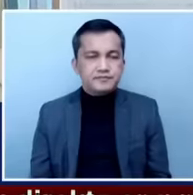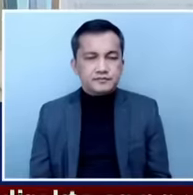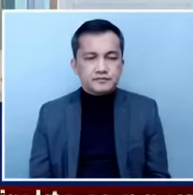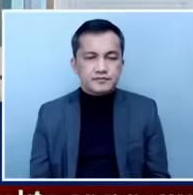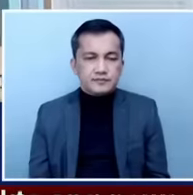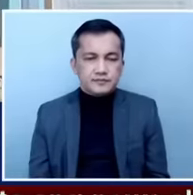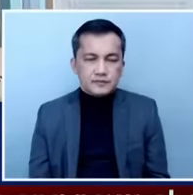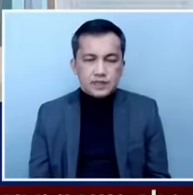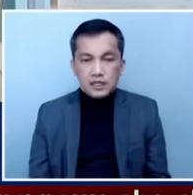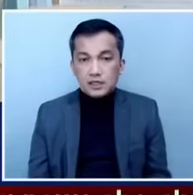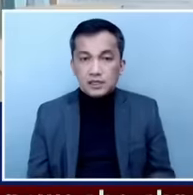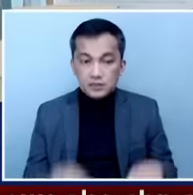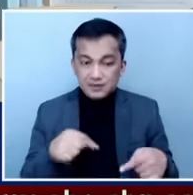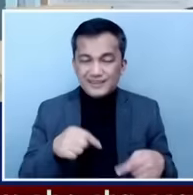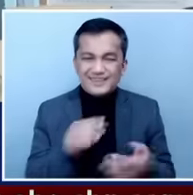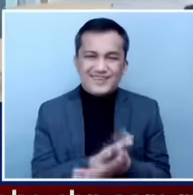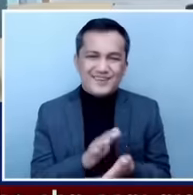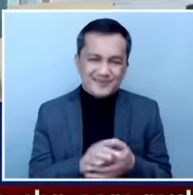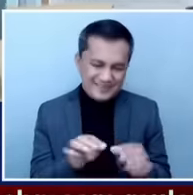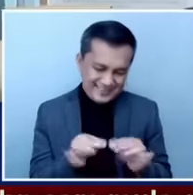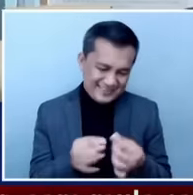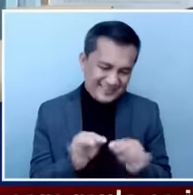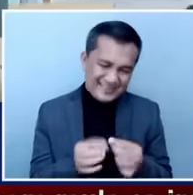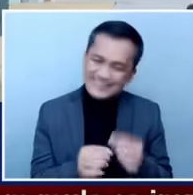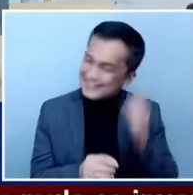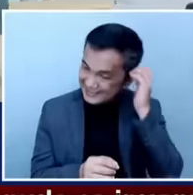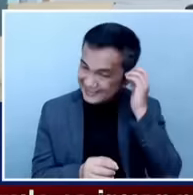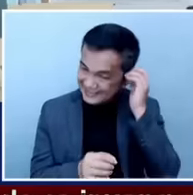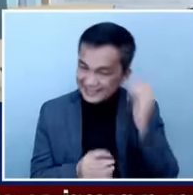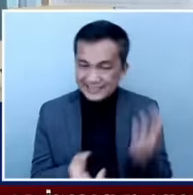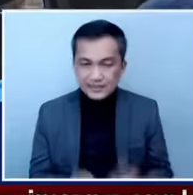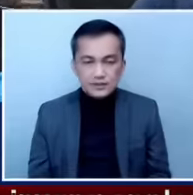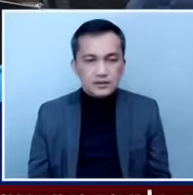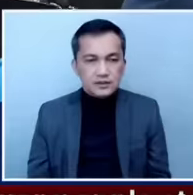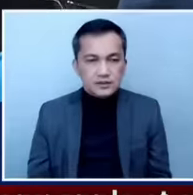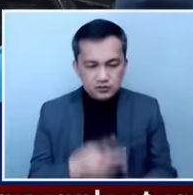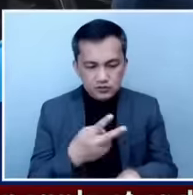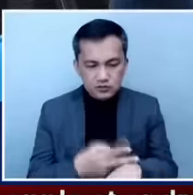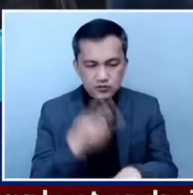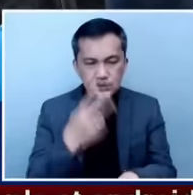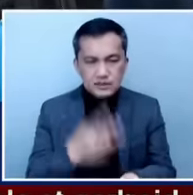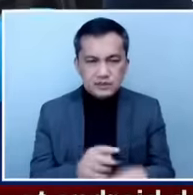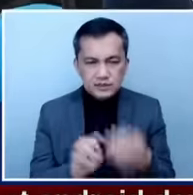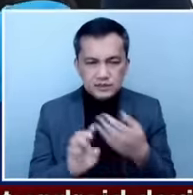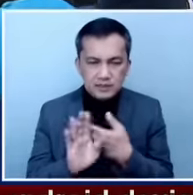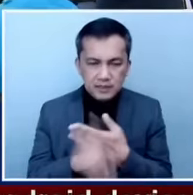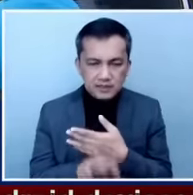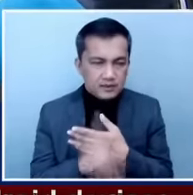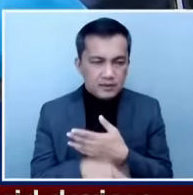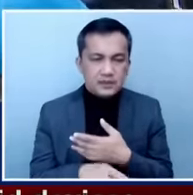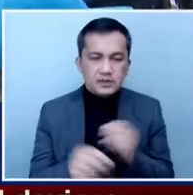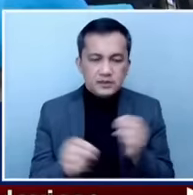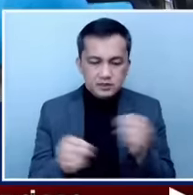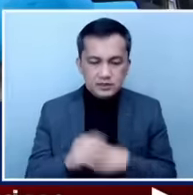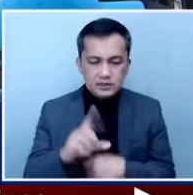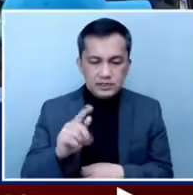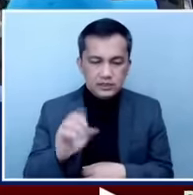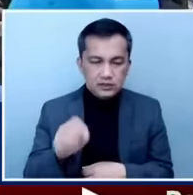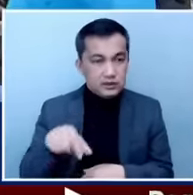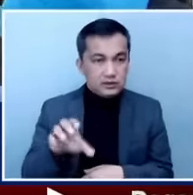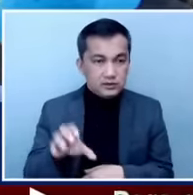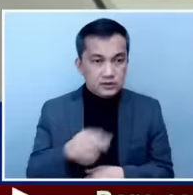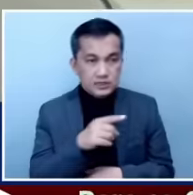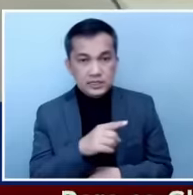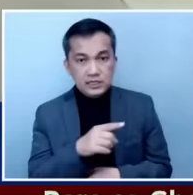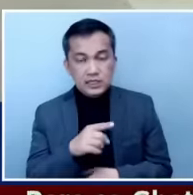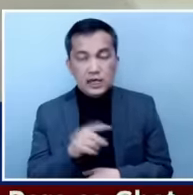Ito lang pong papel na lukot-lukot na. Dalawang beses nang nagpapabalik-balik sa tanggapan ng LTO sa Quezon City si